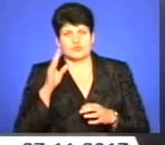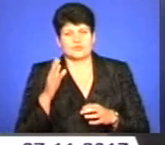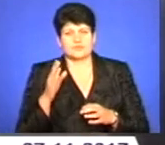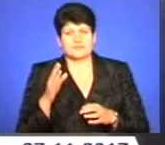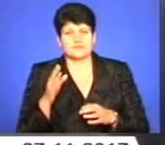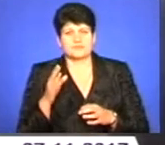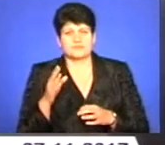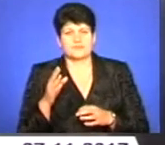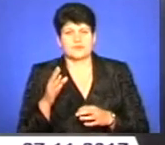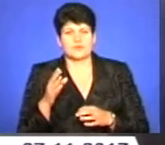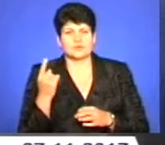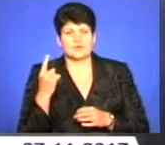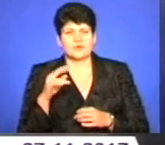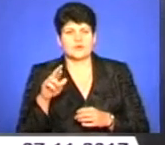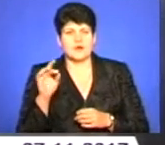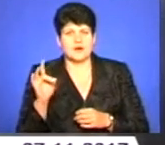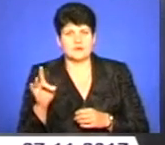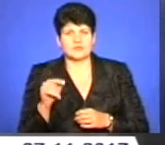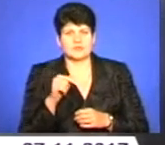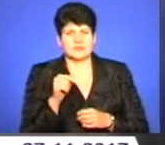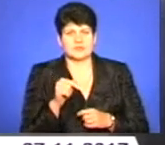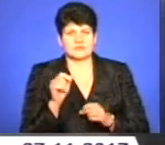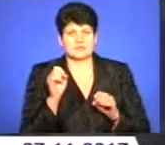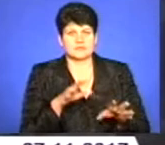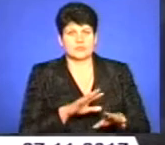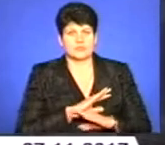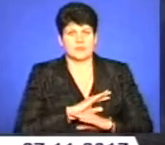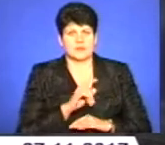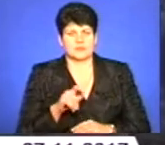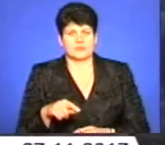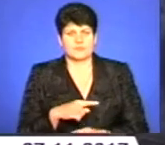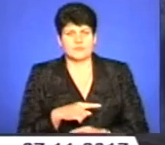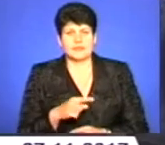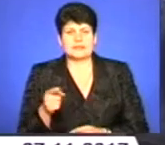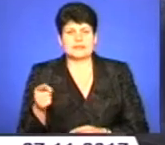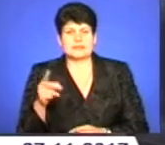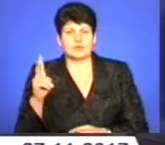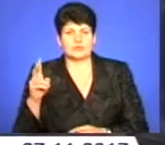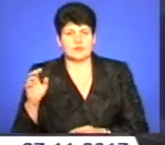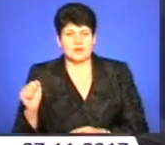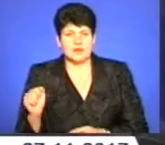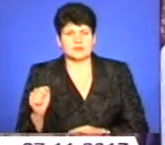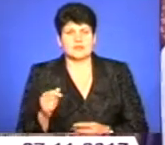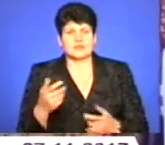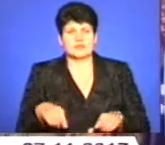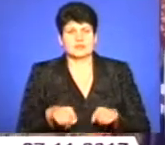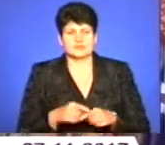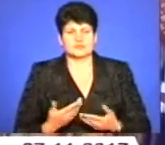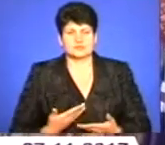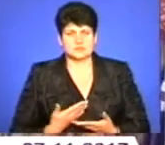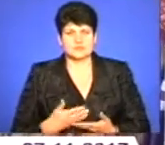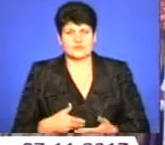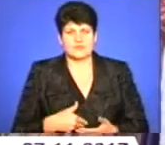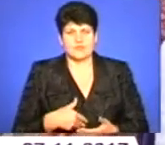цілу машину, яких скинули, вони там померли. Тернополянка Катерина Білоцеркович, яка теж пережила голод,